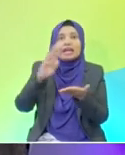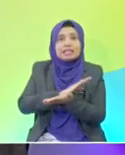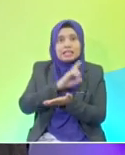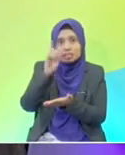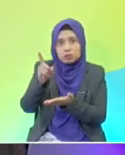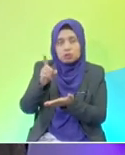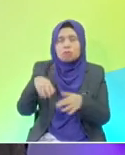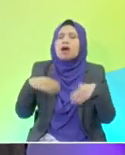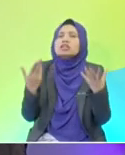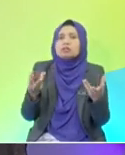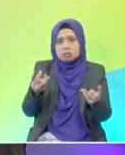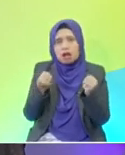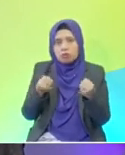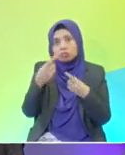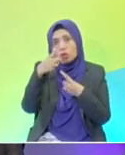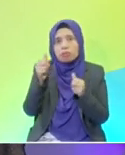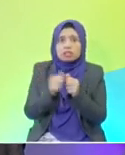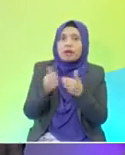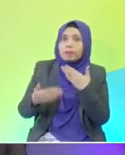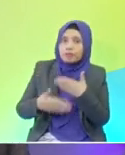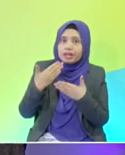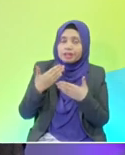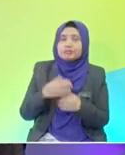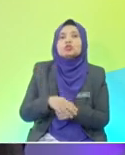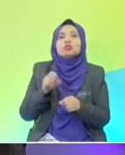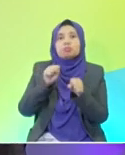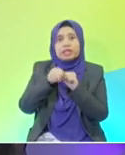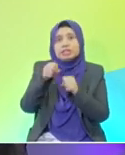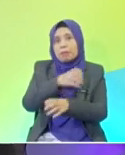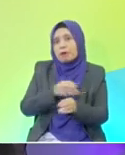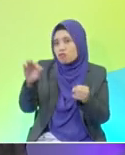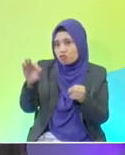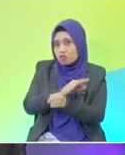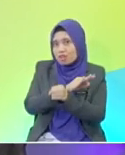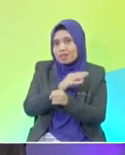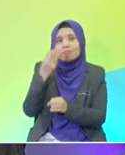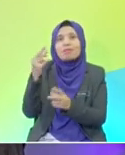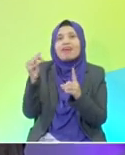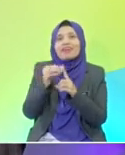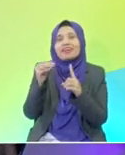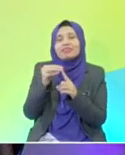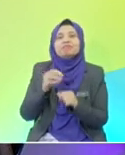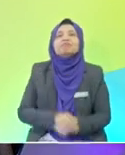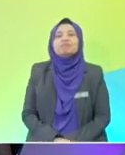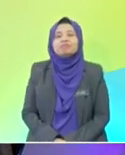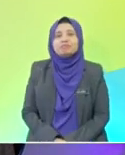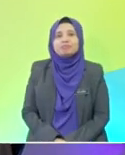Macam mana nak jawab dengan mudah dan cermat sebagai kita dapat fullmark nanti Oke baik kita bersama dengan